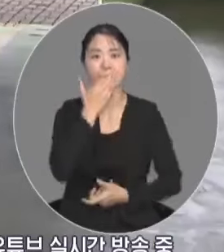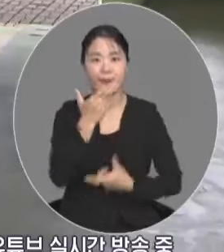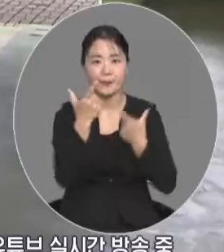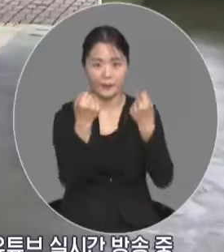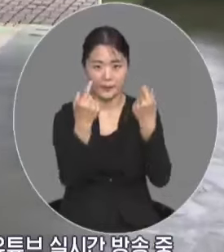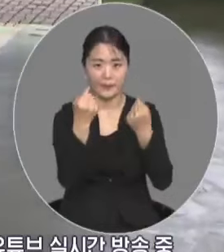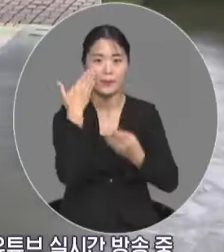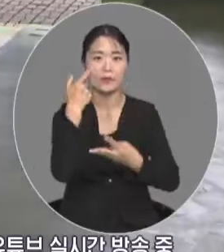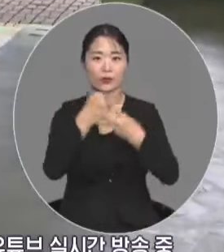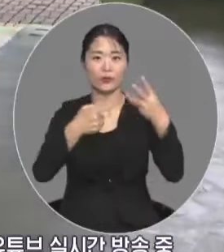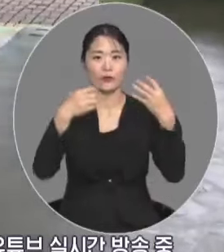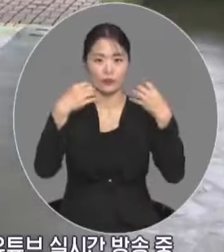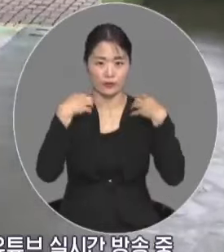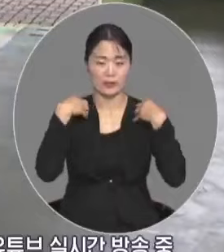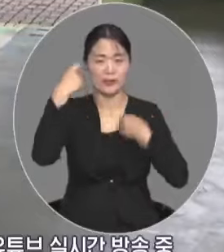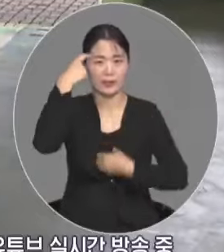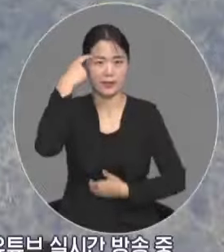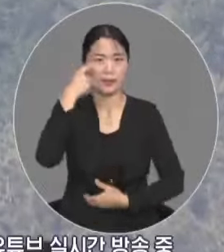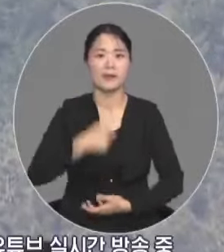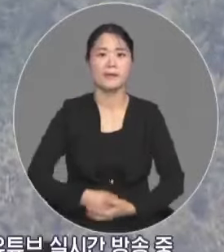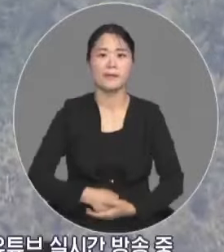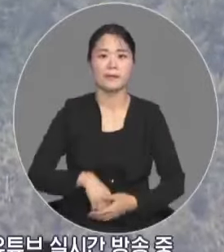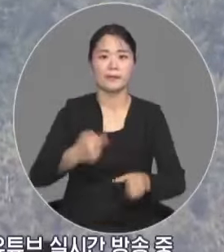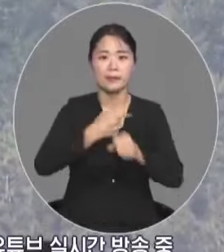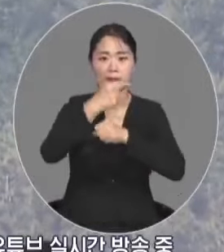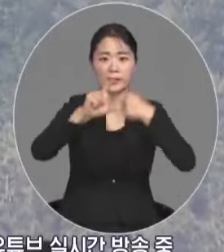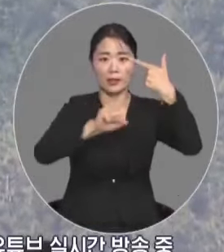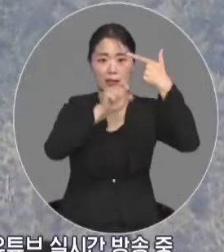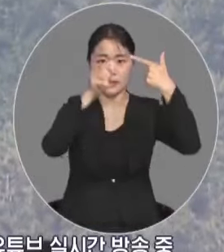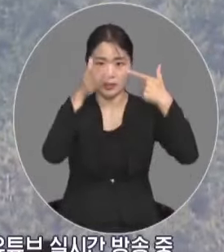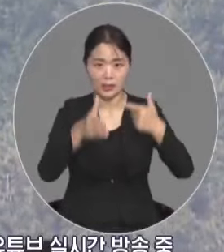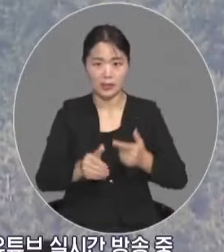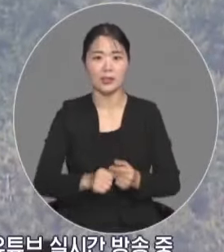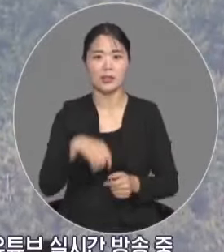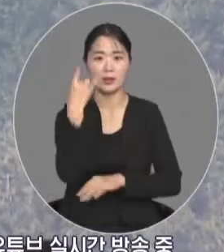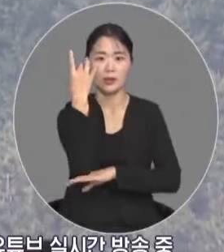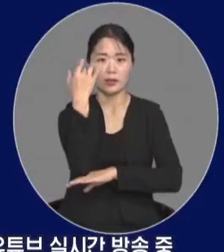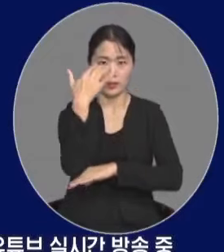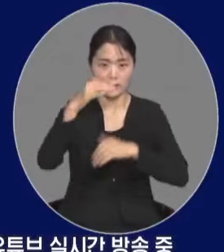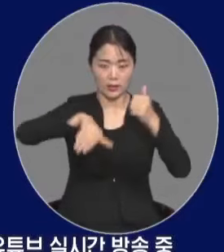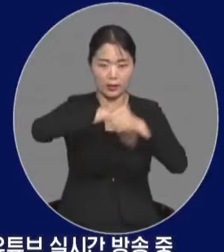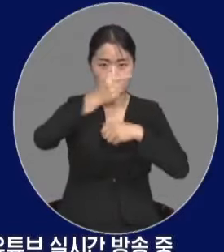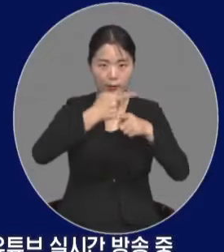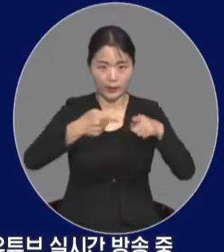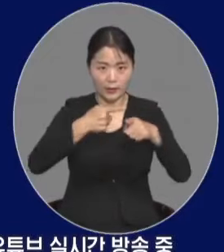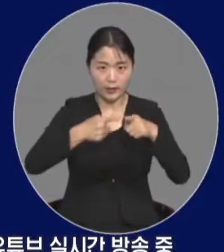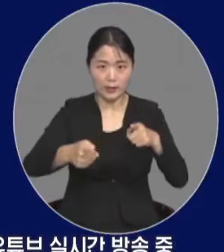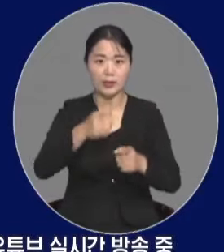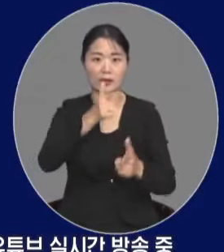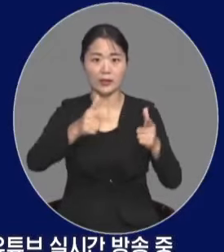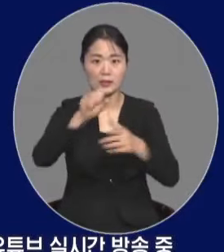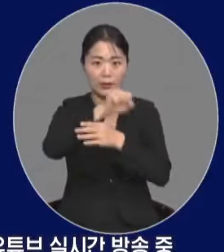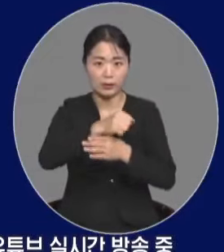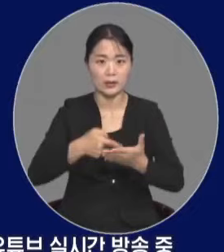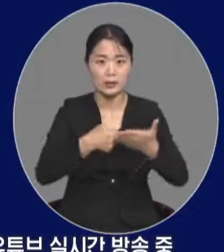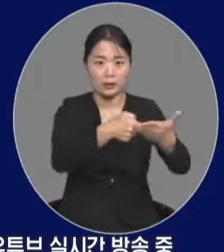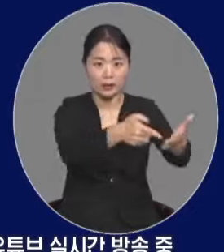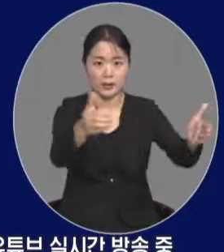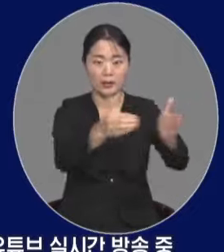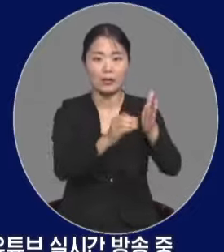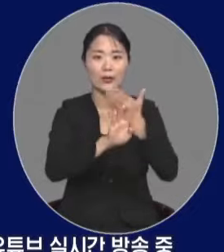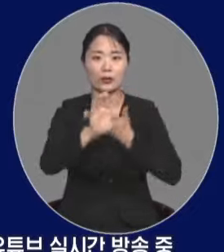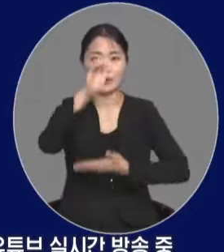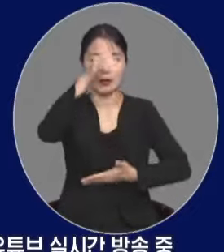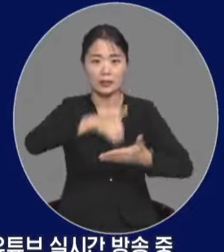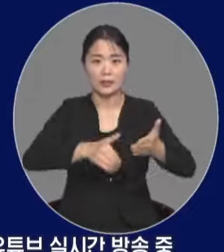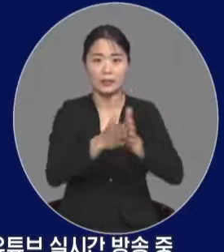울주군의 관측입니다. 울주군은 내년 6월까지는 본안 환경 영향평가 협의 등 인허가 절차를 마치고 곧바로